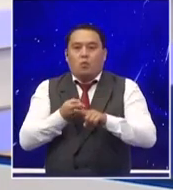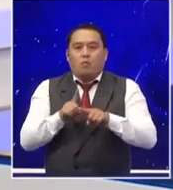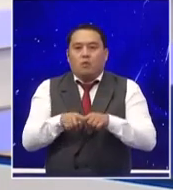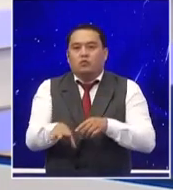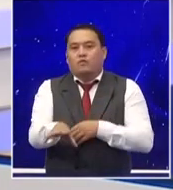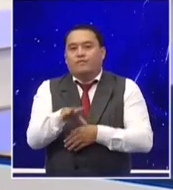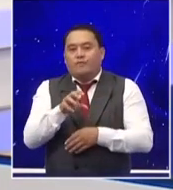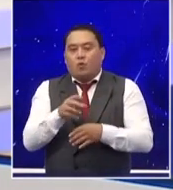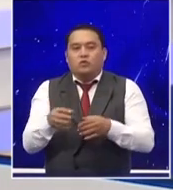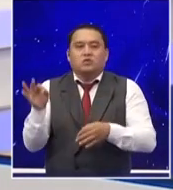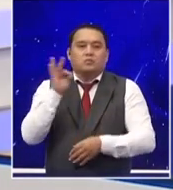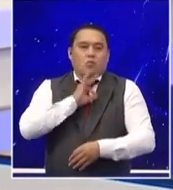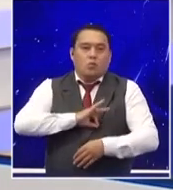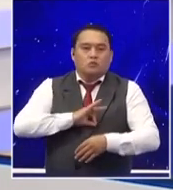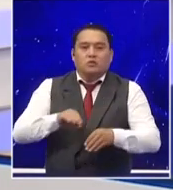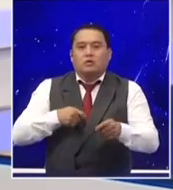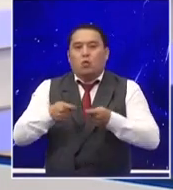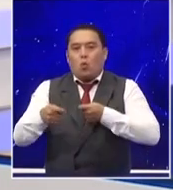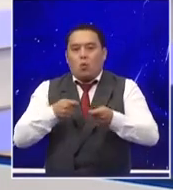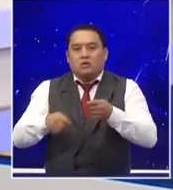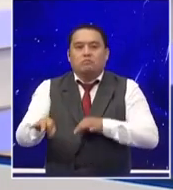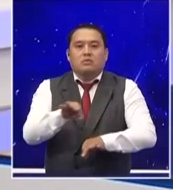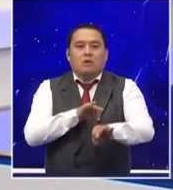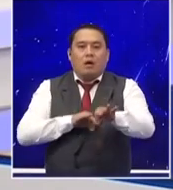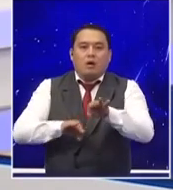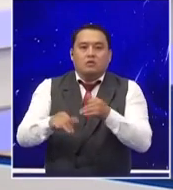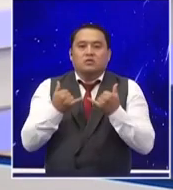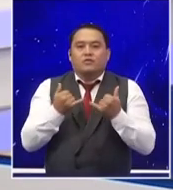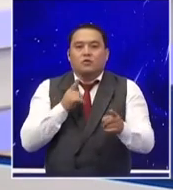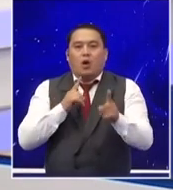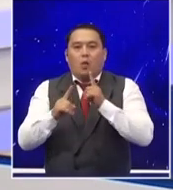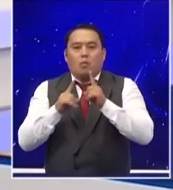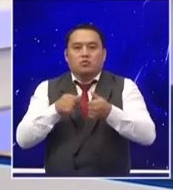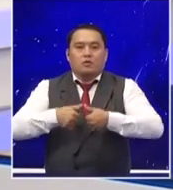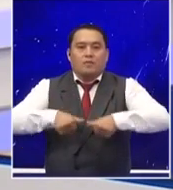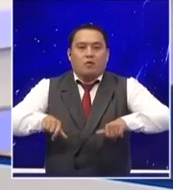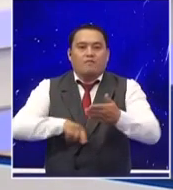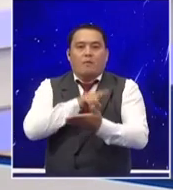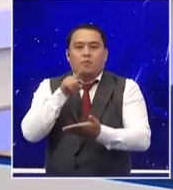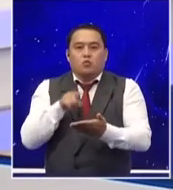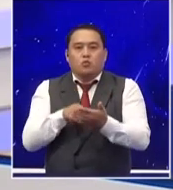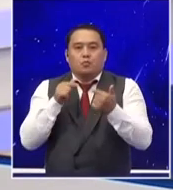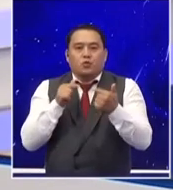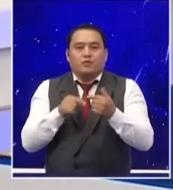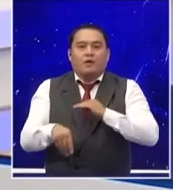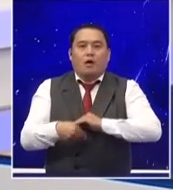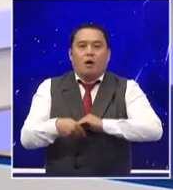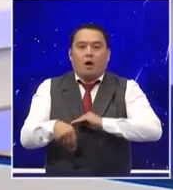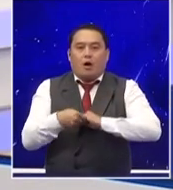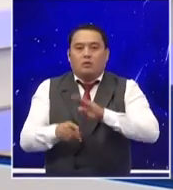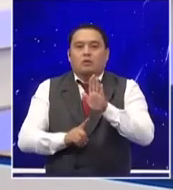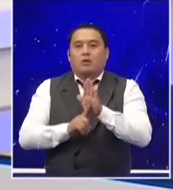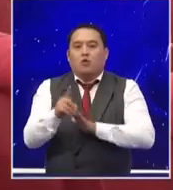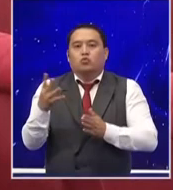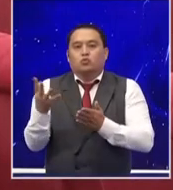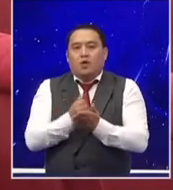жумар токов на заседании правительства реализацию проекта обсудили сегодня на заседании комиссии по вопросам противодействия коррупции пилотный проект и